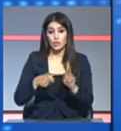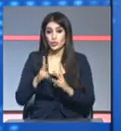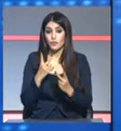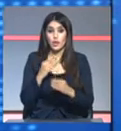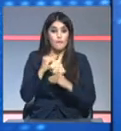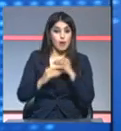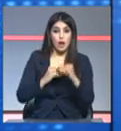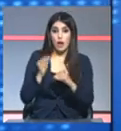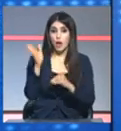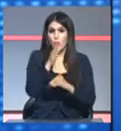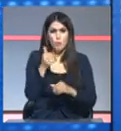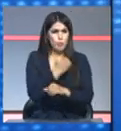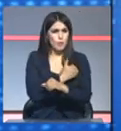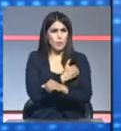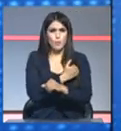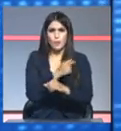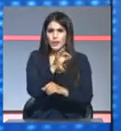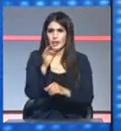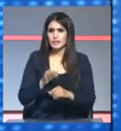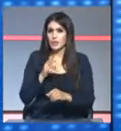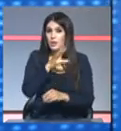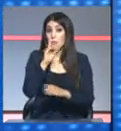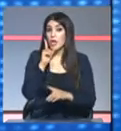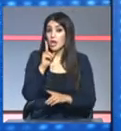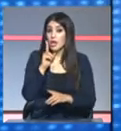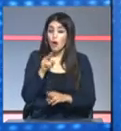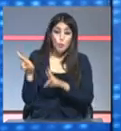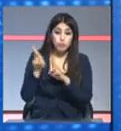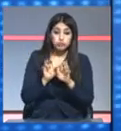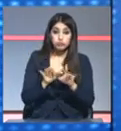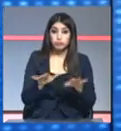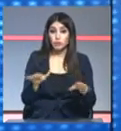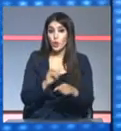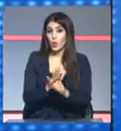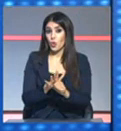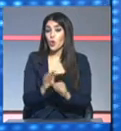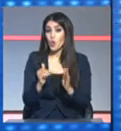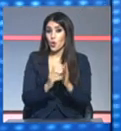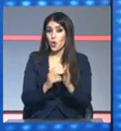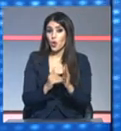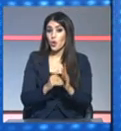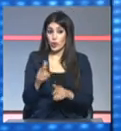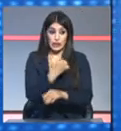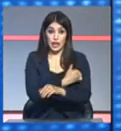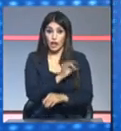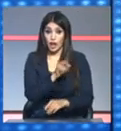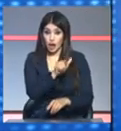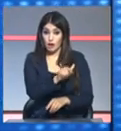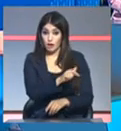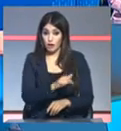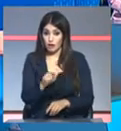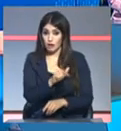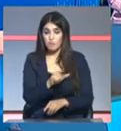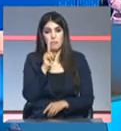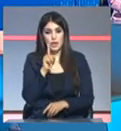البلدان الاخرى اللي عدد كبير ونسبه كبيره جاءت الموجه الثالثه معناها ملكيه تلقيت عاملين من الناس